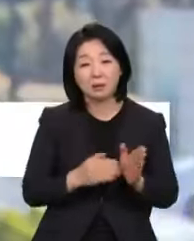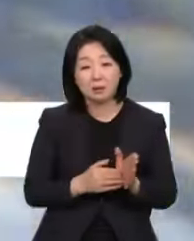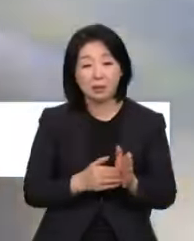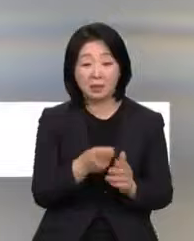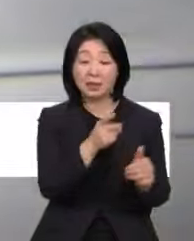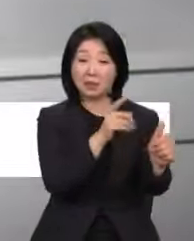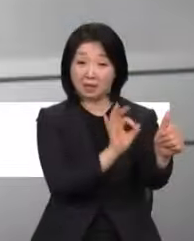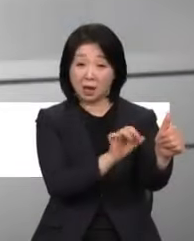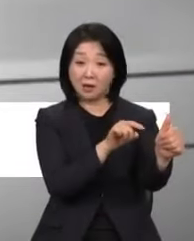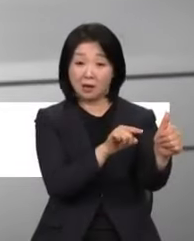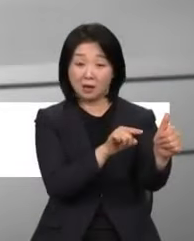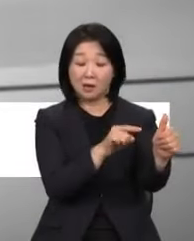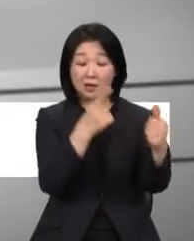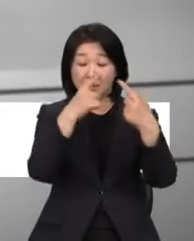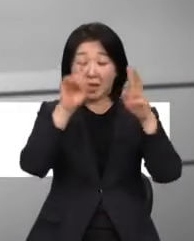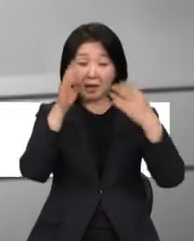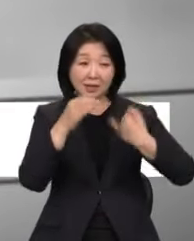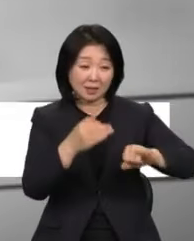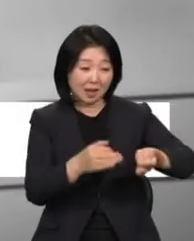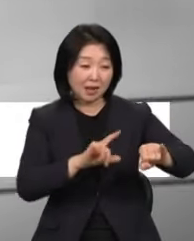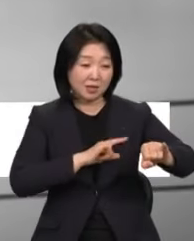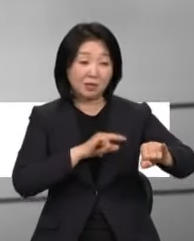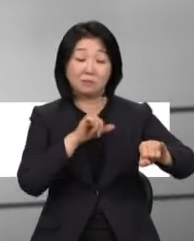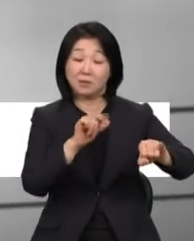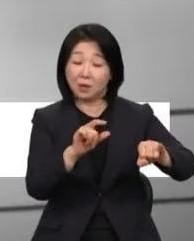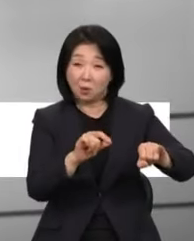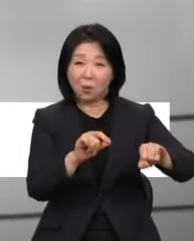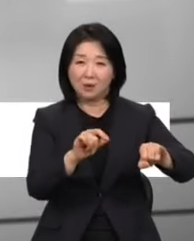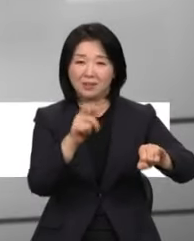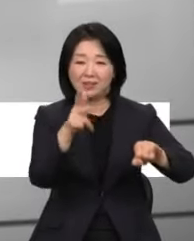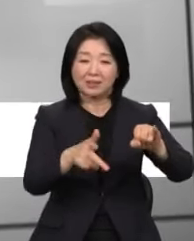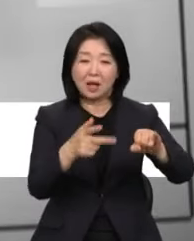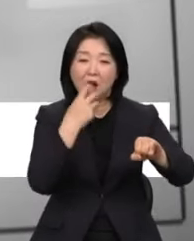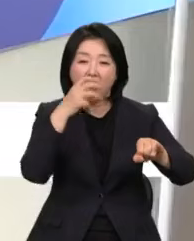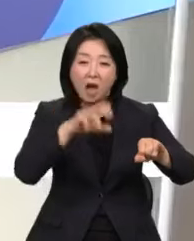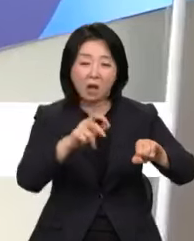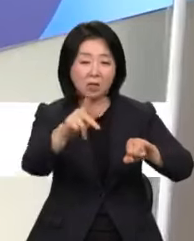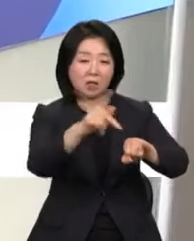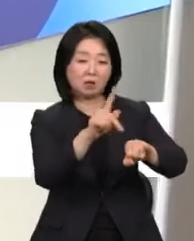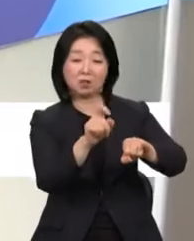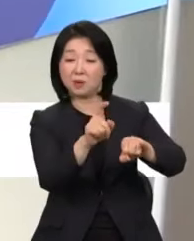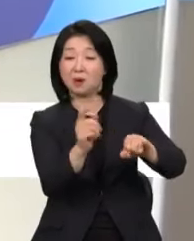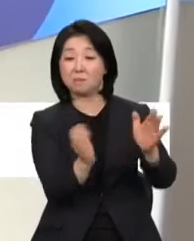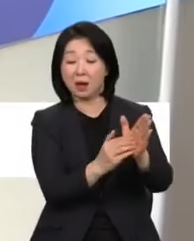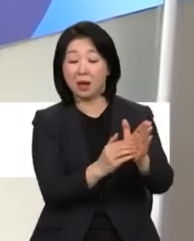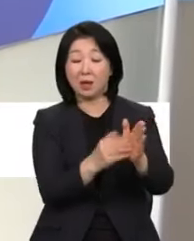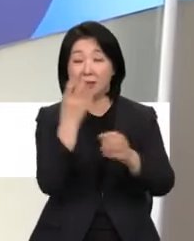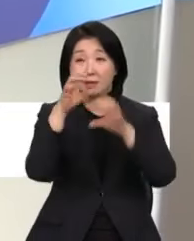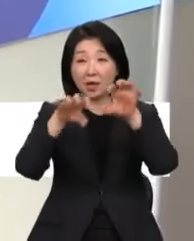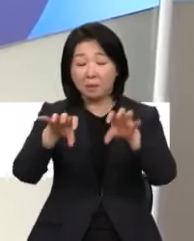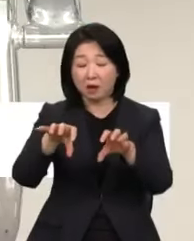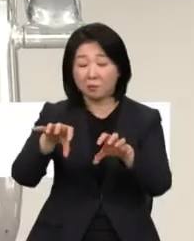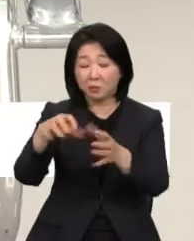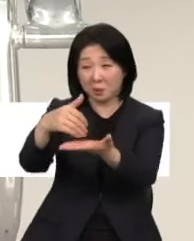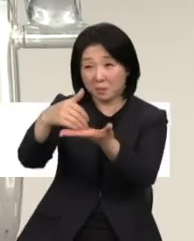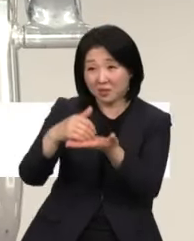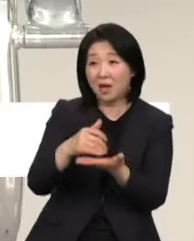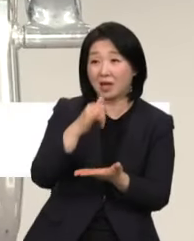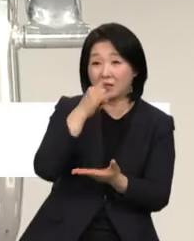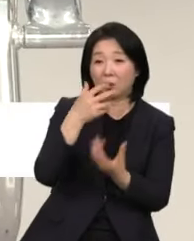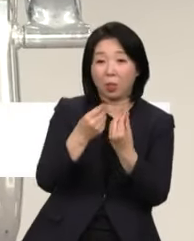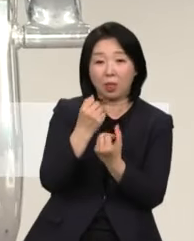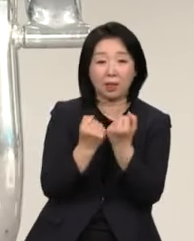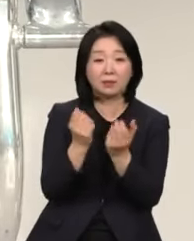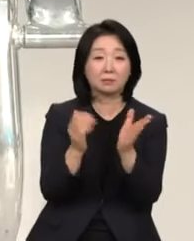양 후보는 대학생 딸 명의로 11억 원의 사업자 대출을 받아 논란이 일자 새마을금고 측의 제안이 있었다는 취지로